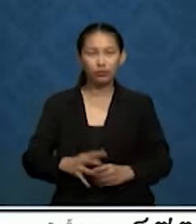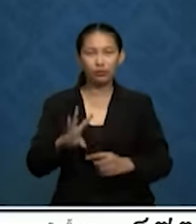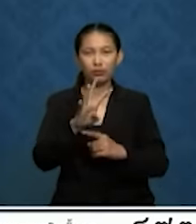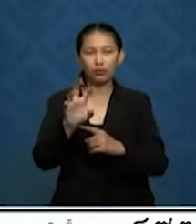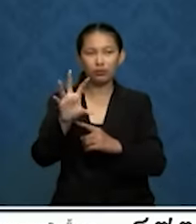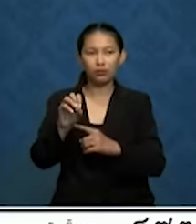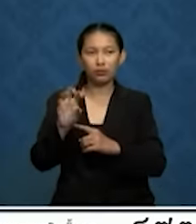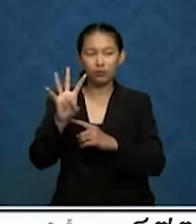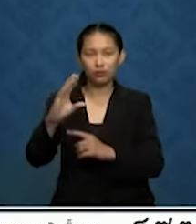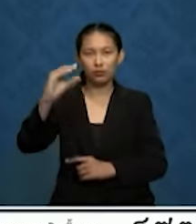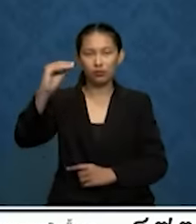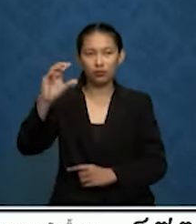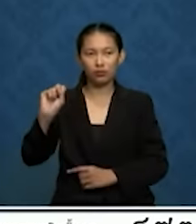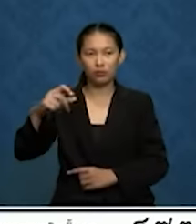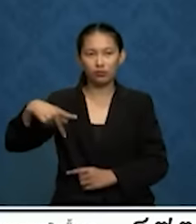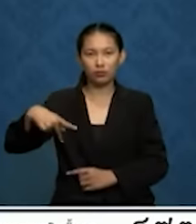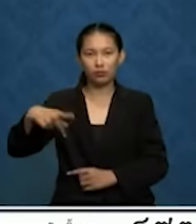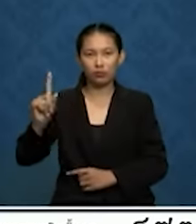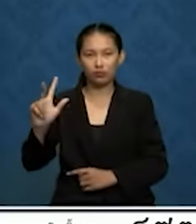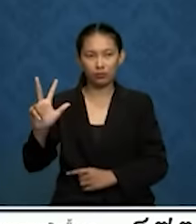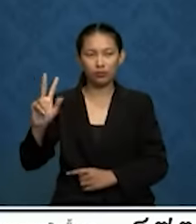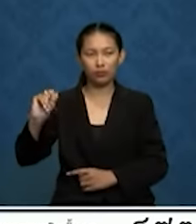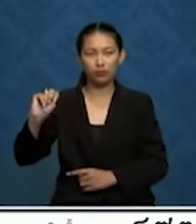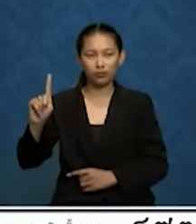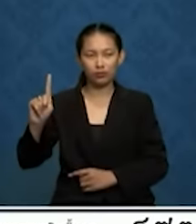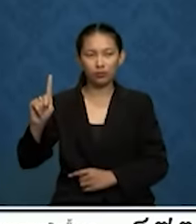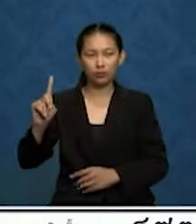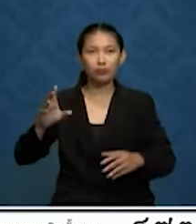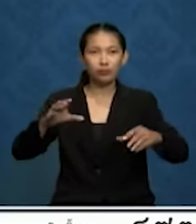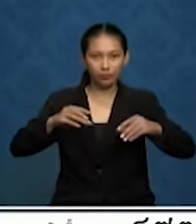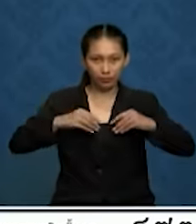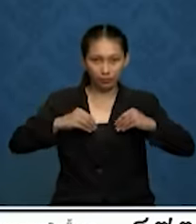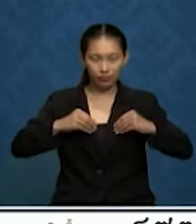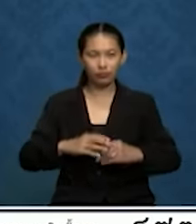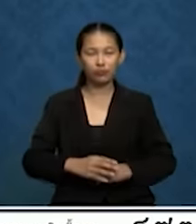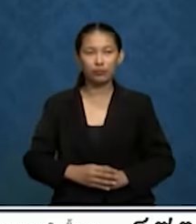454นายโสพลสารัม เห็นชอบครับ